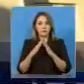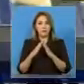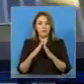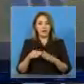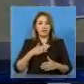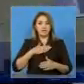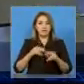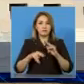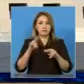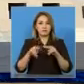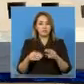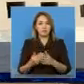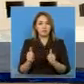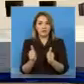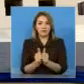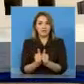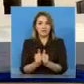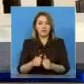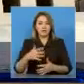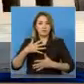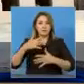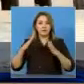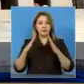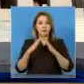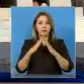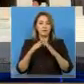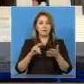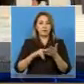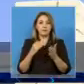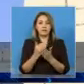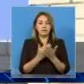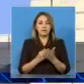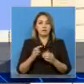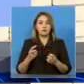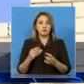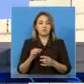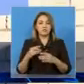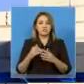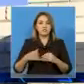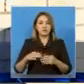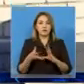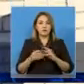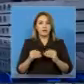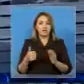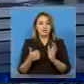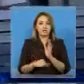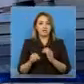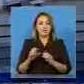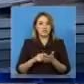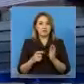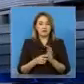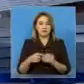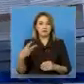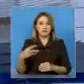активно застраивается. По соседству возводится многоэтажный жилой дом по программе «Нурлыжер». Здесь в общей сложности будет 60 квартир, по